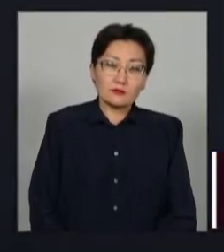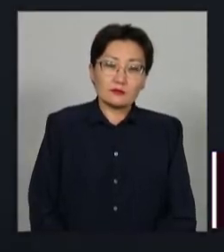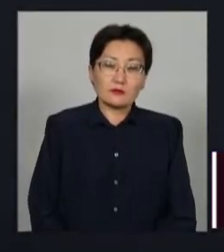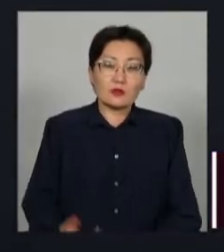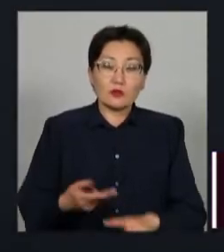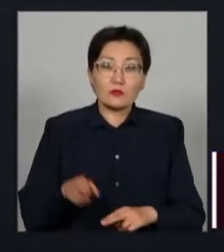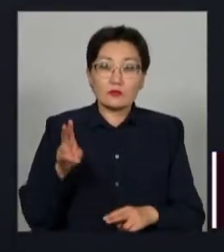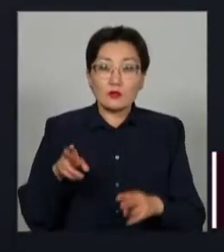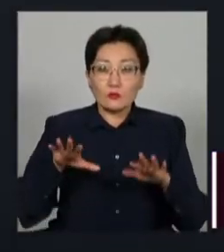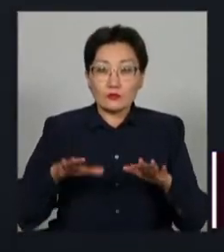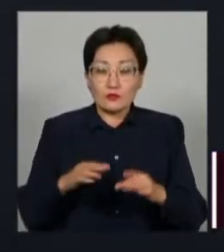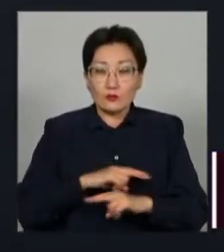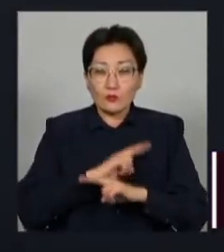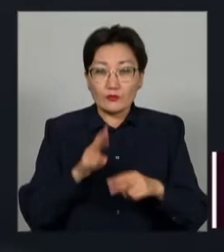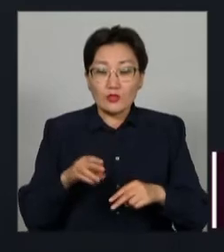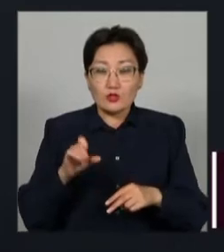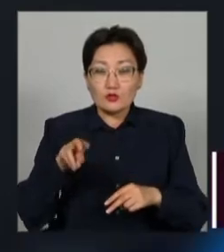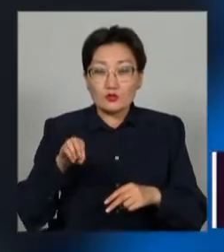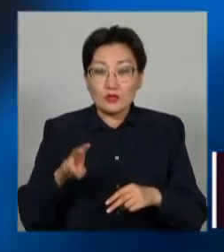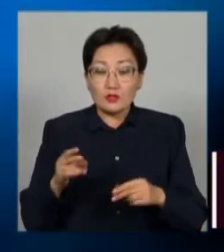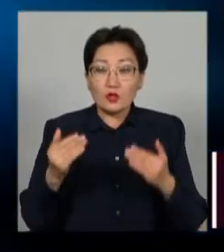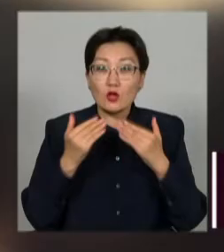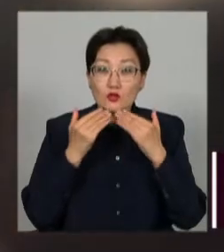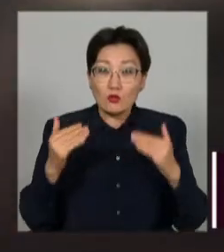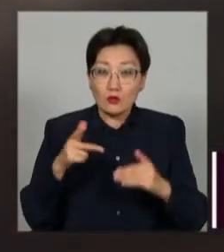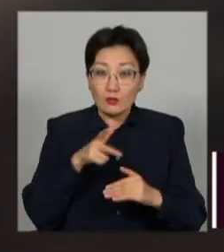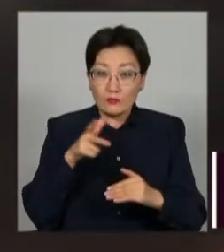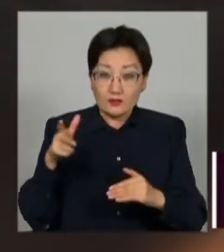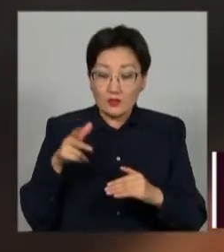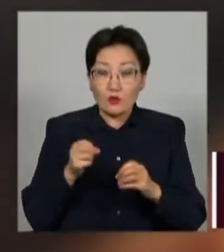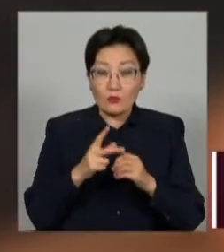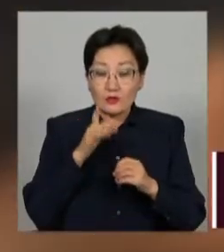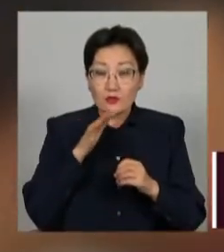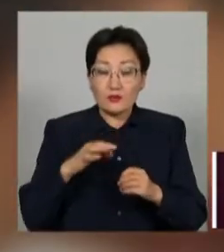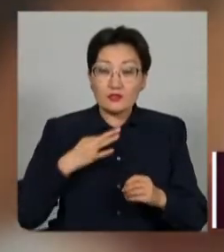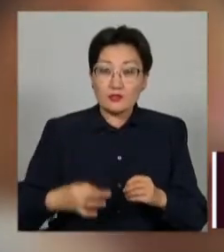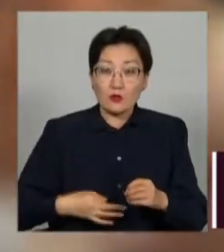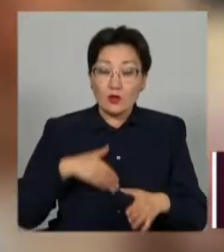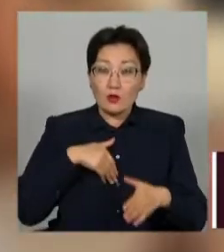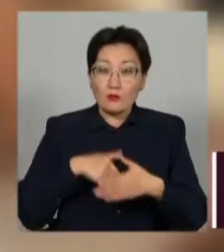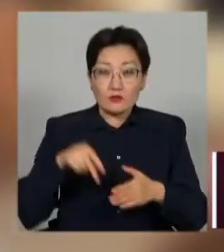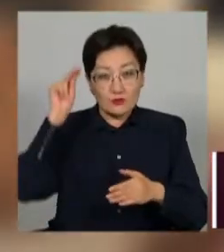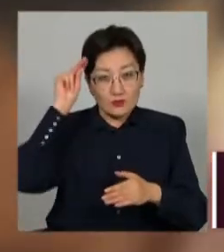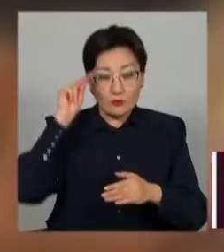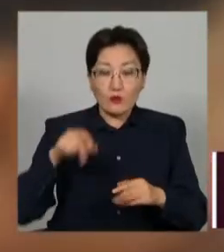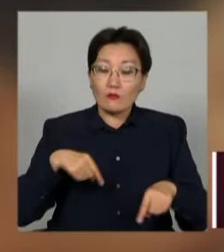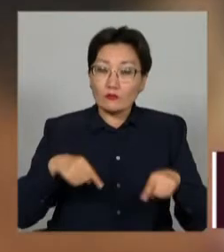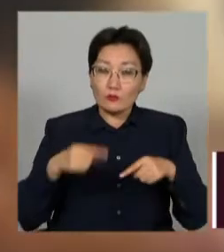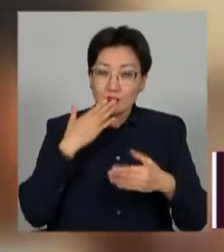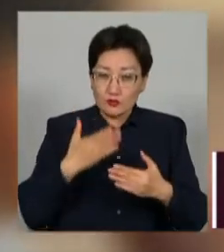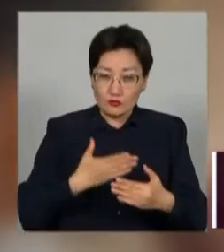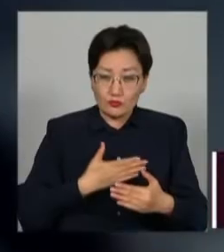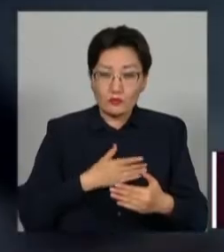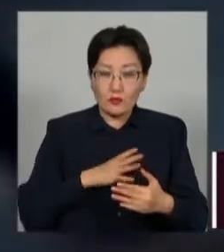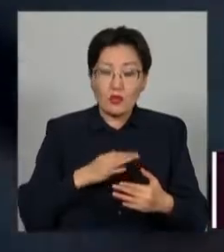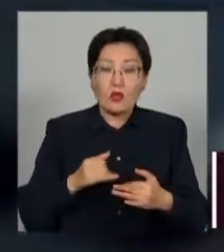Бұл қаңтар оқиғасында оқ қашқан Сұлтанның соңғы бейне жазбасы. Анасы 12 жастағы баласы белсенді оқушы, футбол десе ішкен асын жерге